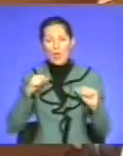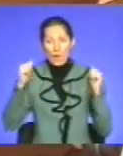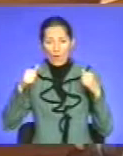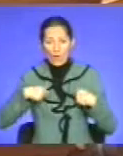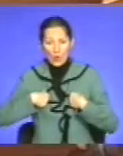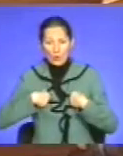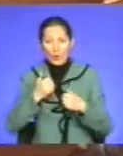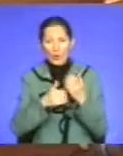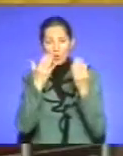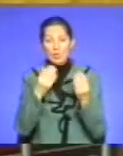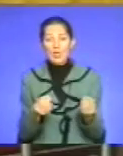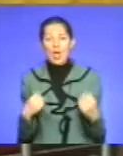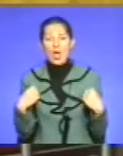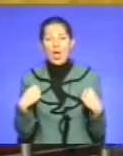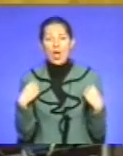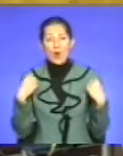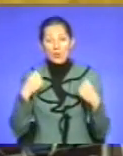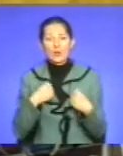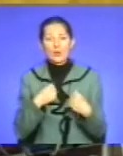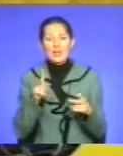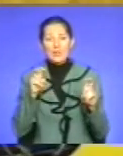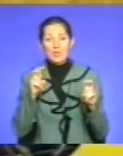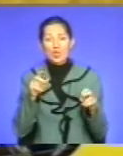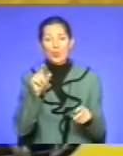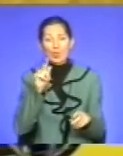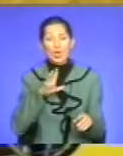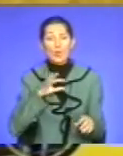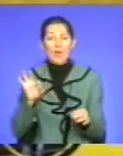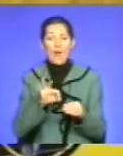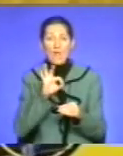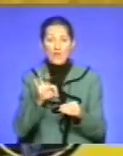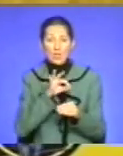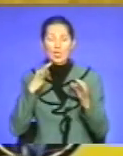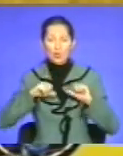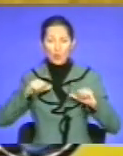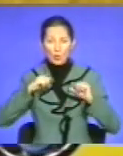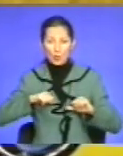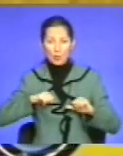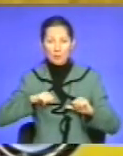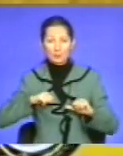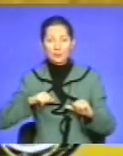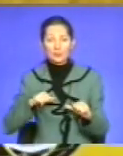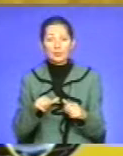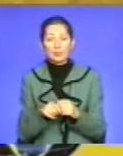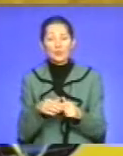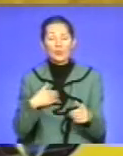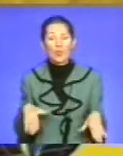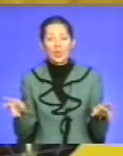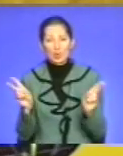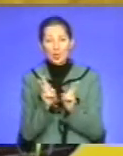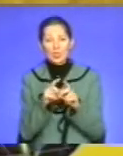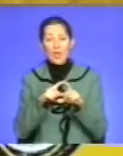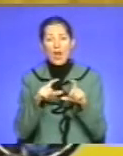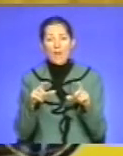одягаються тематично. З понеділок ми ходили в вишитих сорочках і, в принципі, ідея була директора, щоб ми разом зустрічали гімн в школі. Ми збиралися всі в